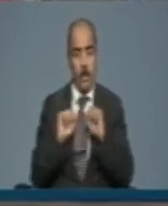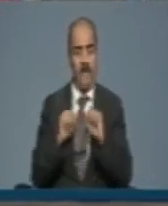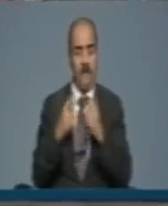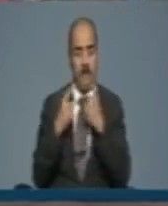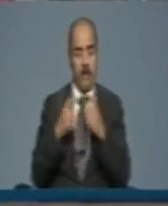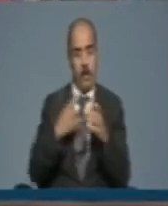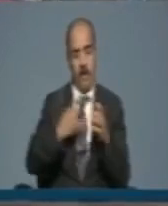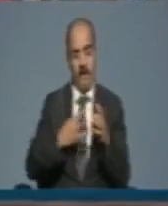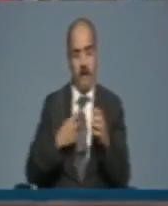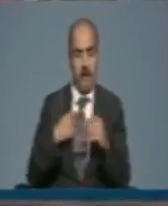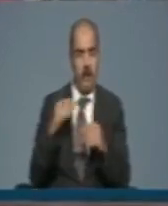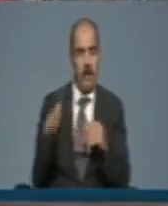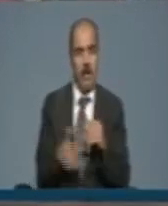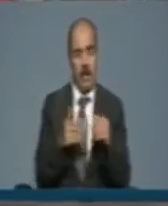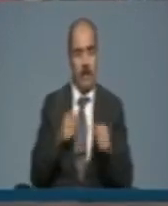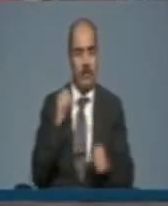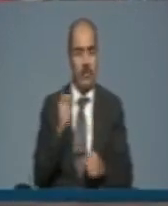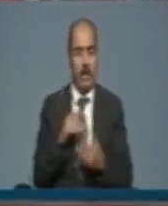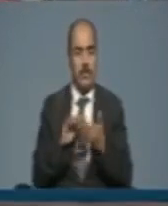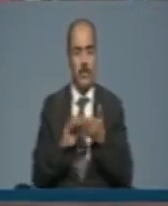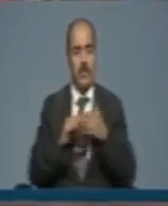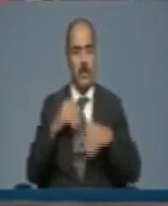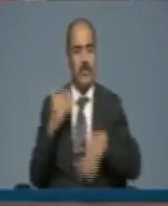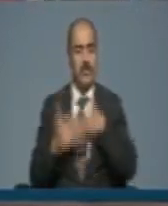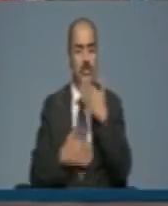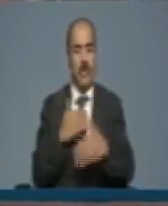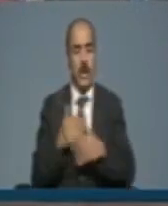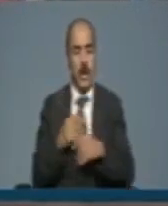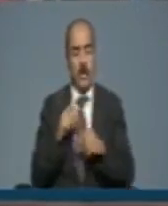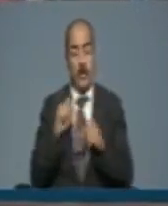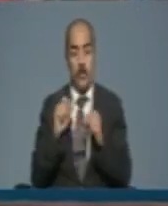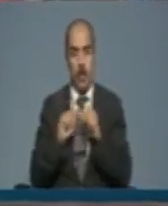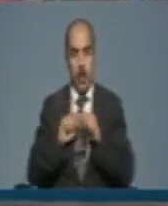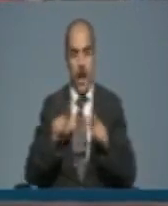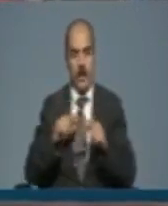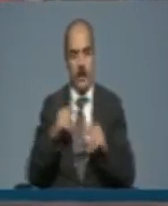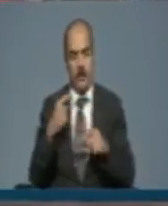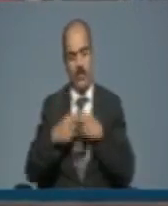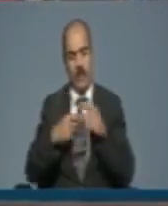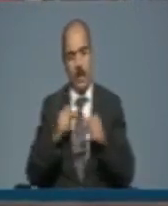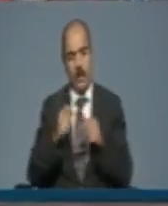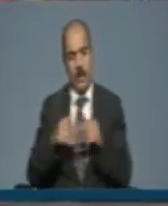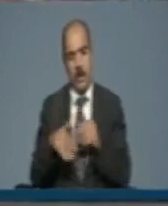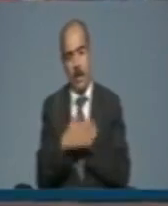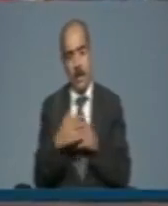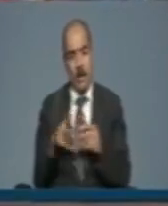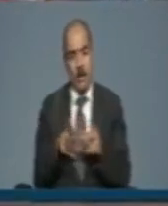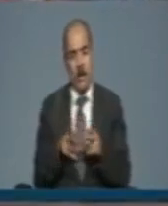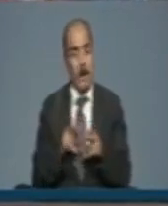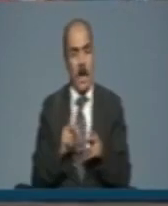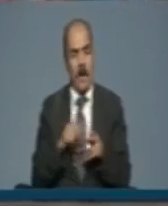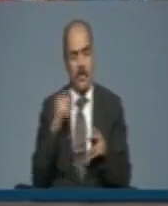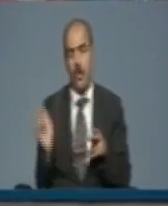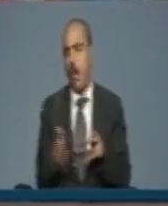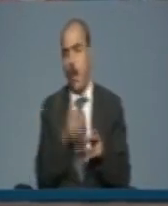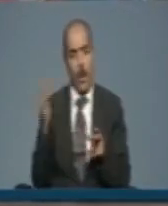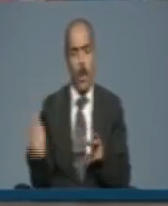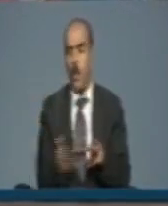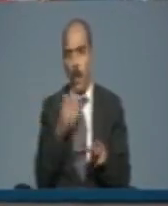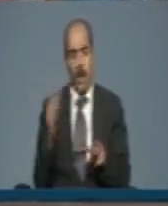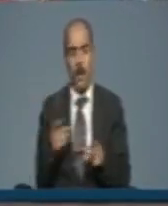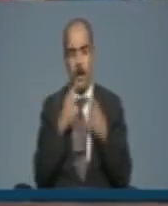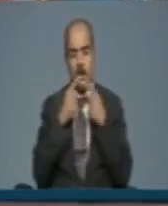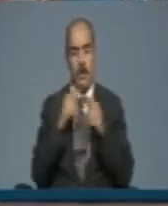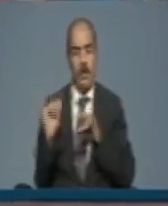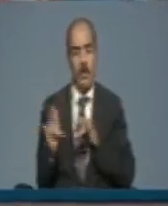نريد أن نقدم هذه المساعدات بشكل سريع ويجب أن يتم تسهيل كل هذه المساعدات